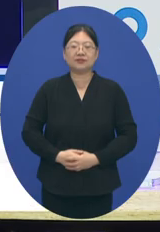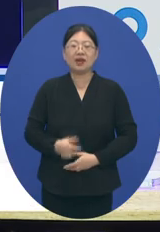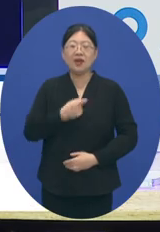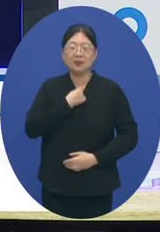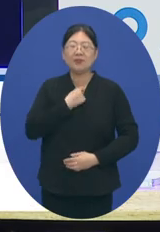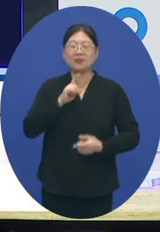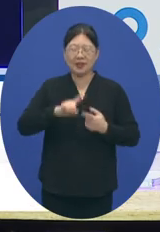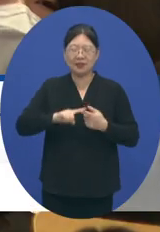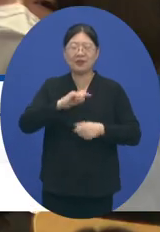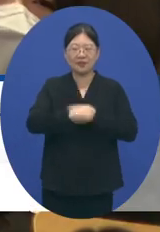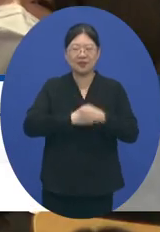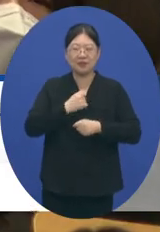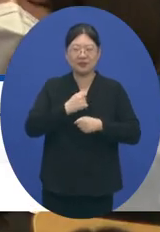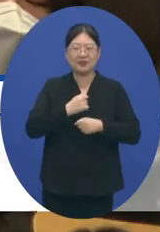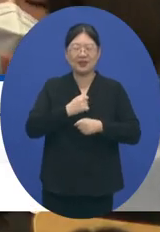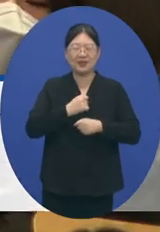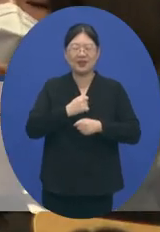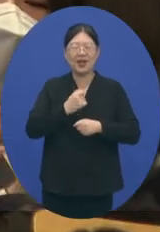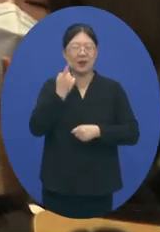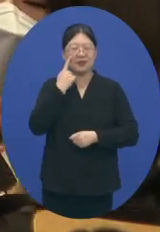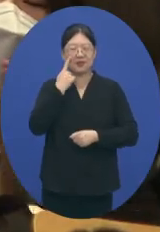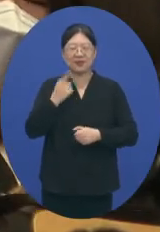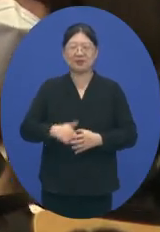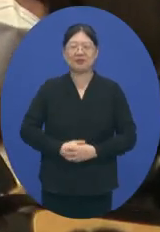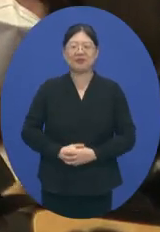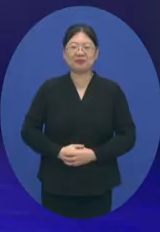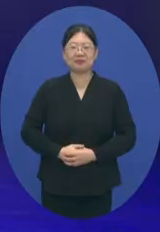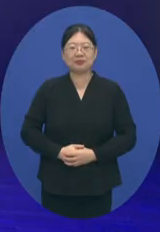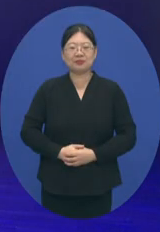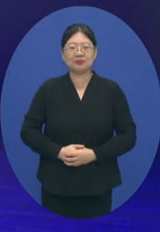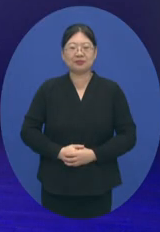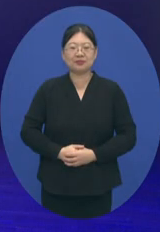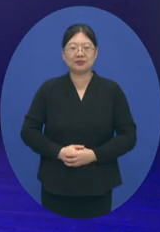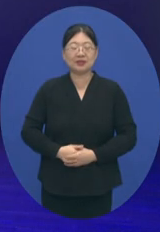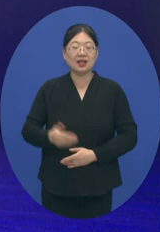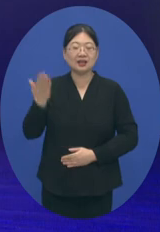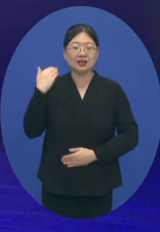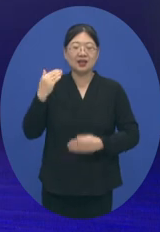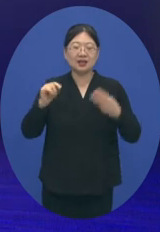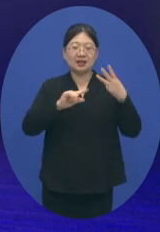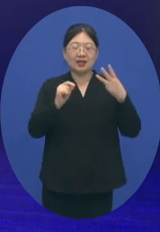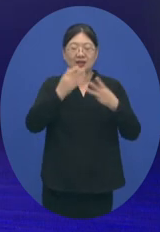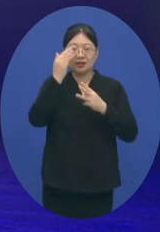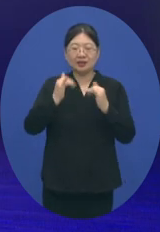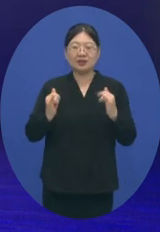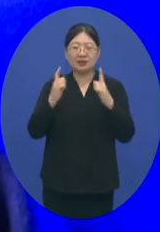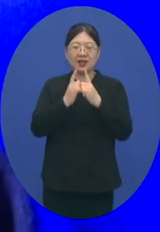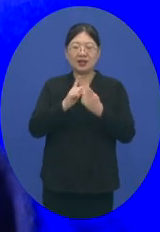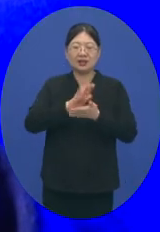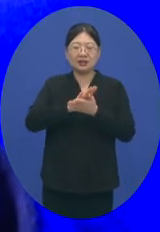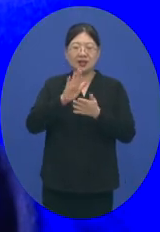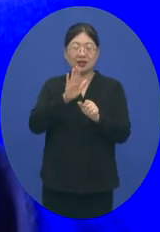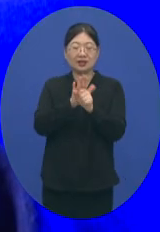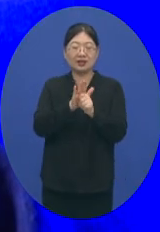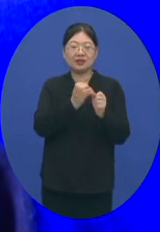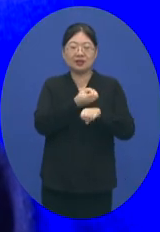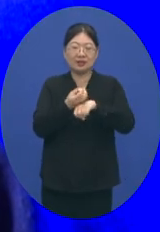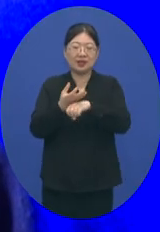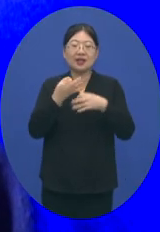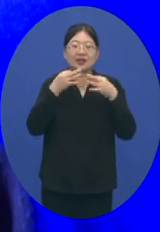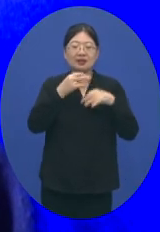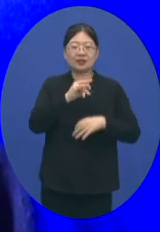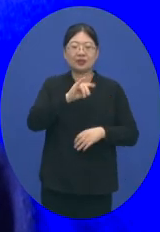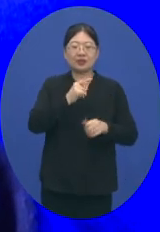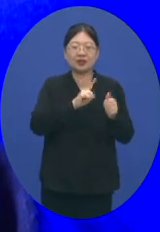하고 싶은 대로 해. 감사합니다. 네. 지난 3월 청년들을 만나 뜨거운 응원을 전했던 김동연